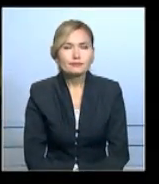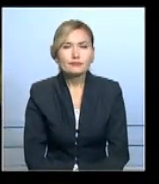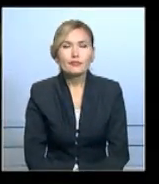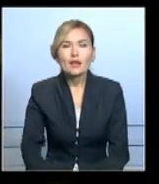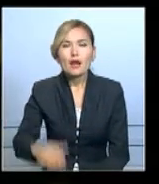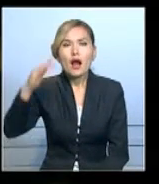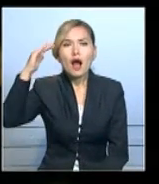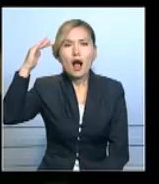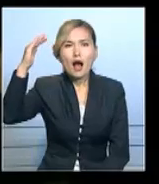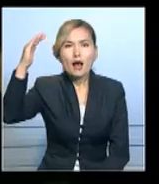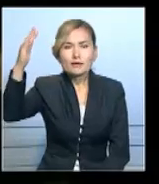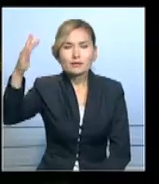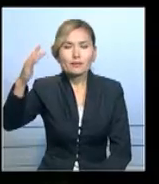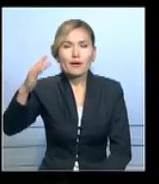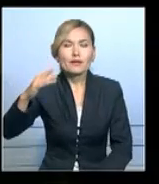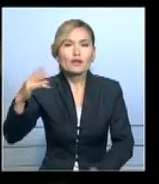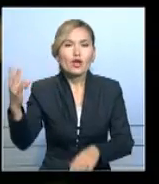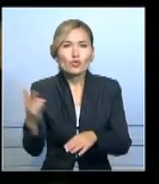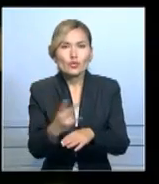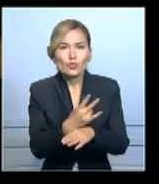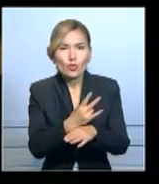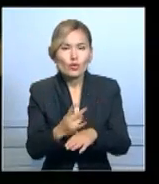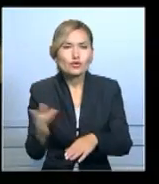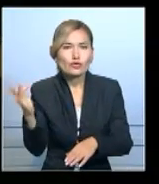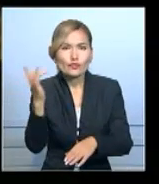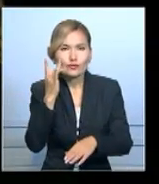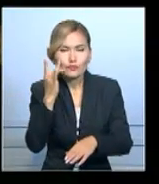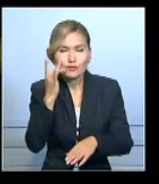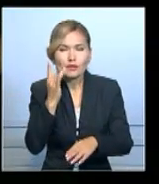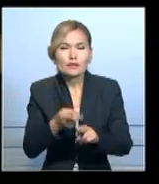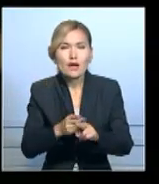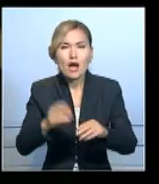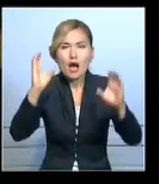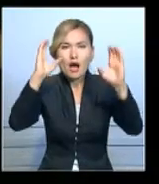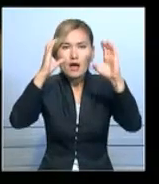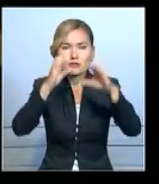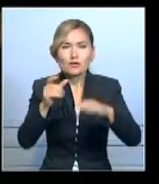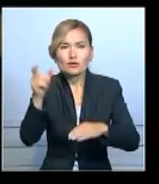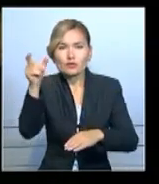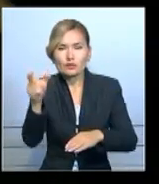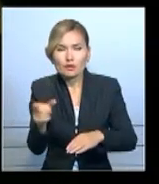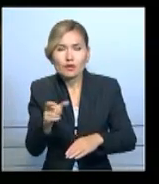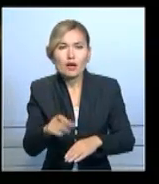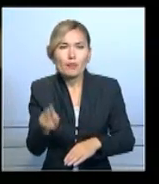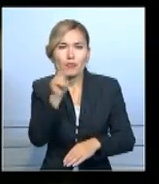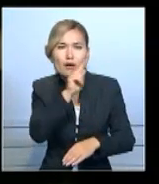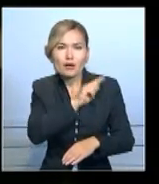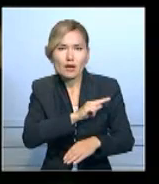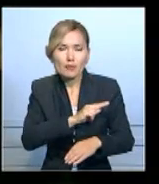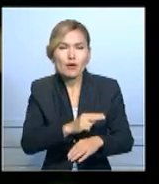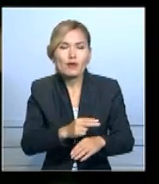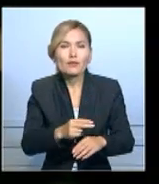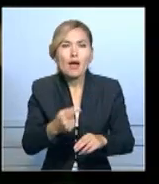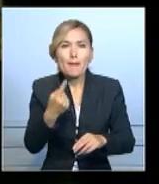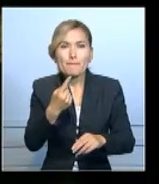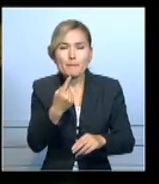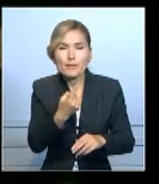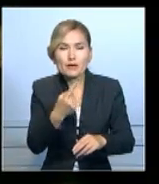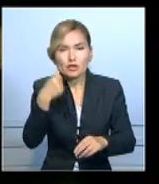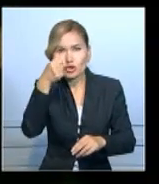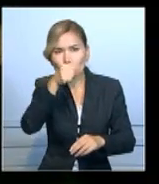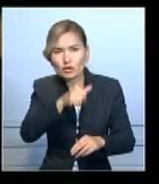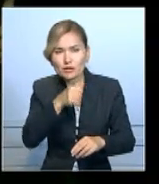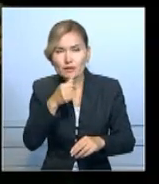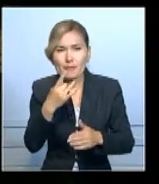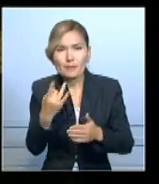Аспанның астарын аңдитын астрономдар осы түнді тағатсыздана күтеді. Өйткені жұлдыздардың ағуы жылына бір рет болатын құбылыс. Қазір